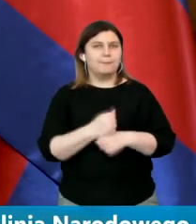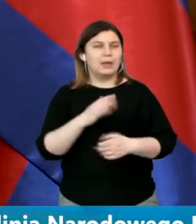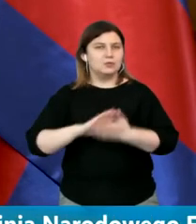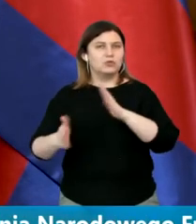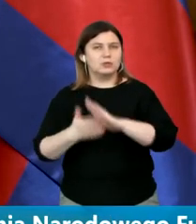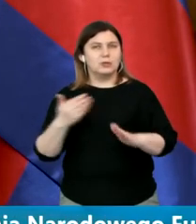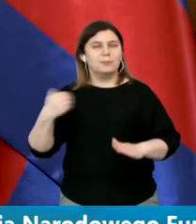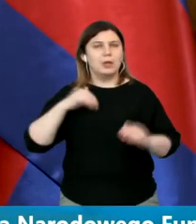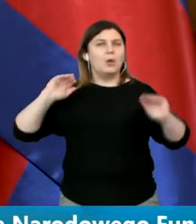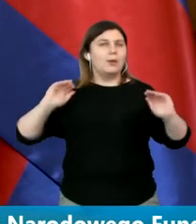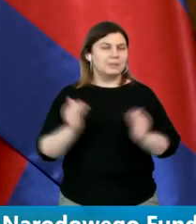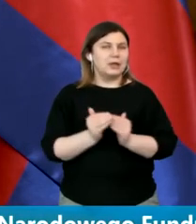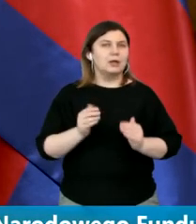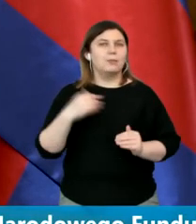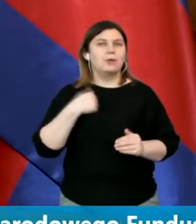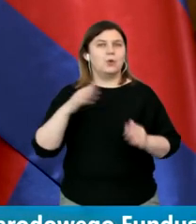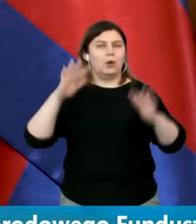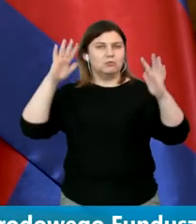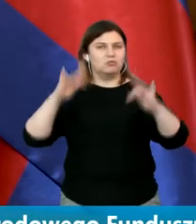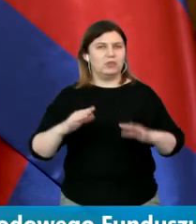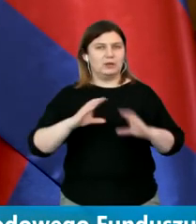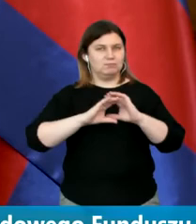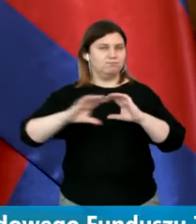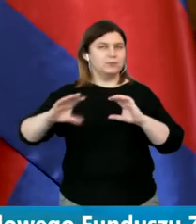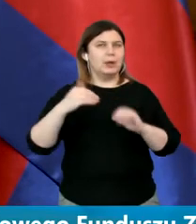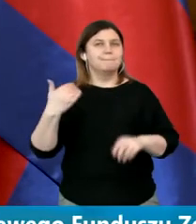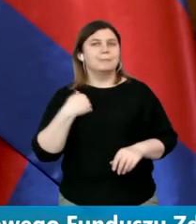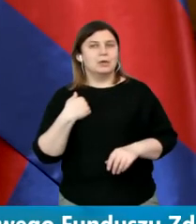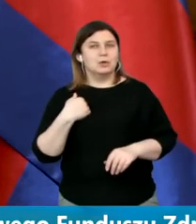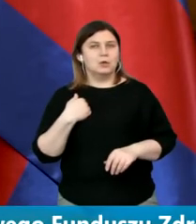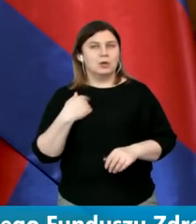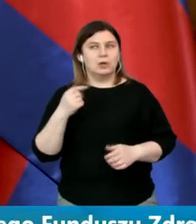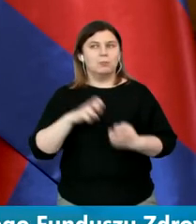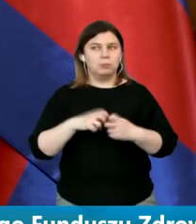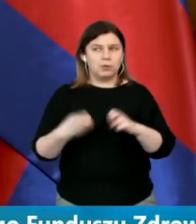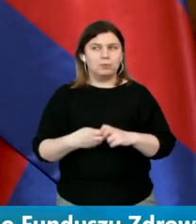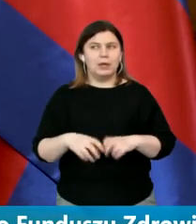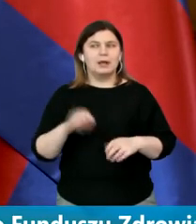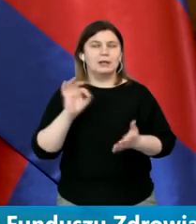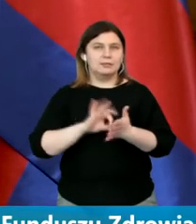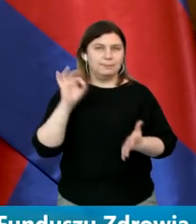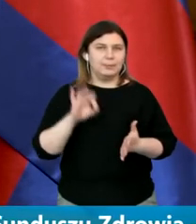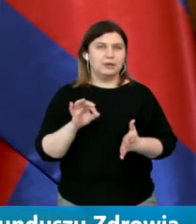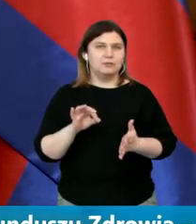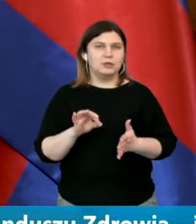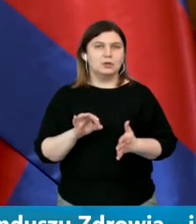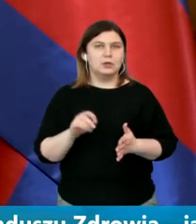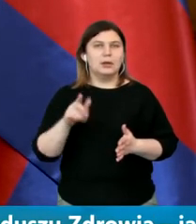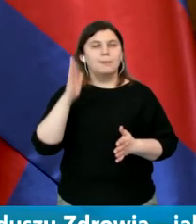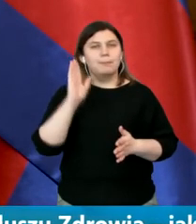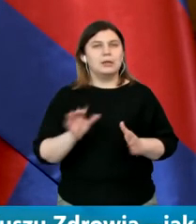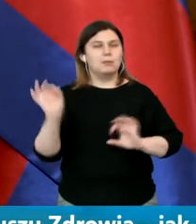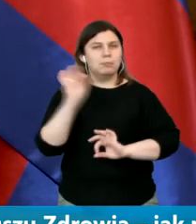sprzątaniem było mniej z uwagi na to, że leżał śnieg, a więc było to utrudnione, ale z całą pewnością będziemy poprawiali